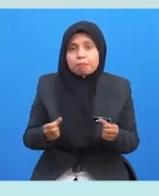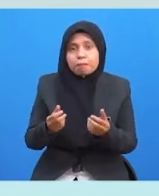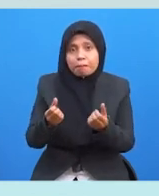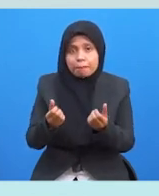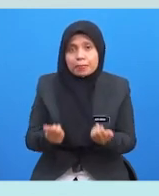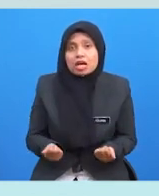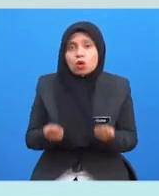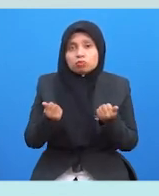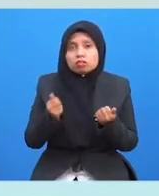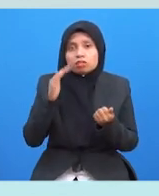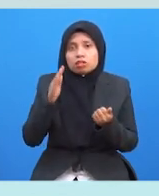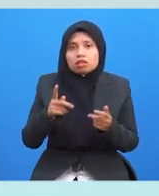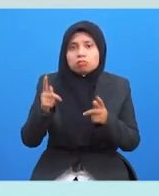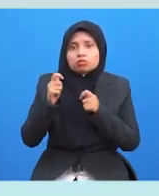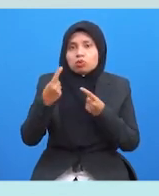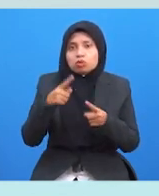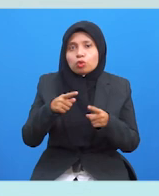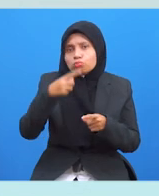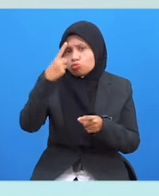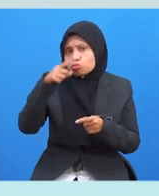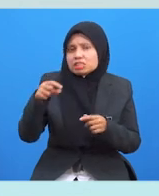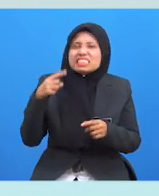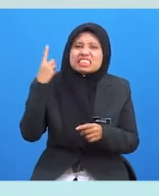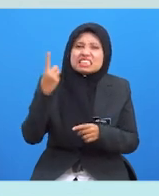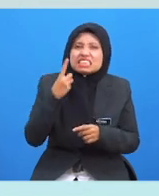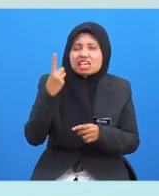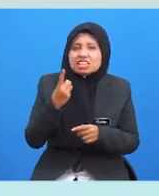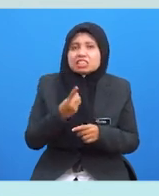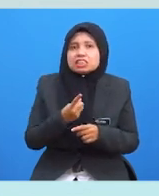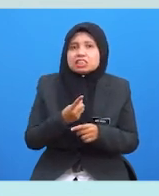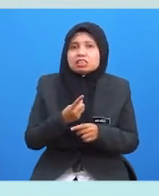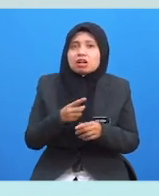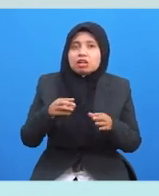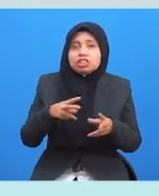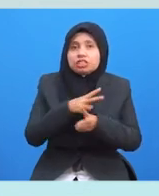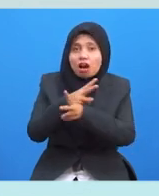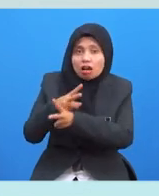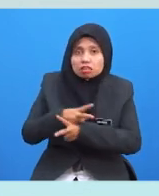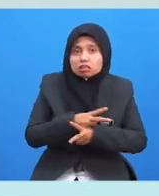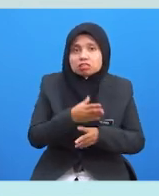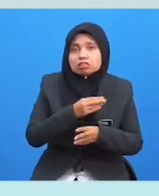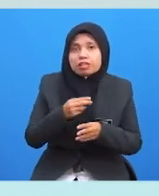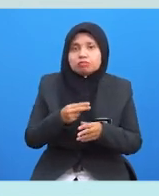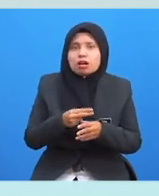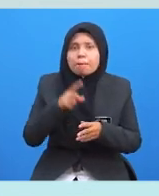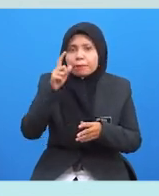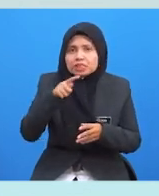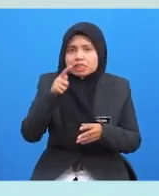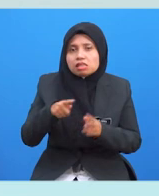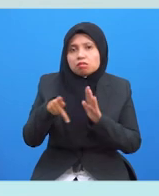akan bertanggungjawab untuk sentiasa menyelenggara dan